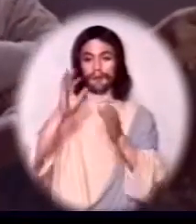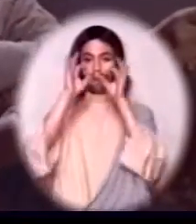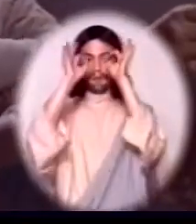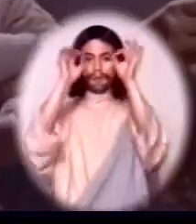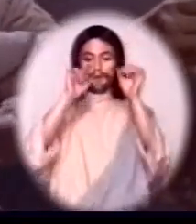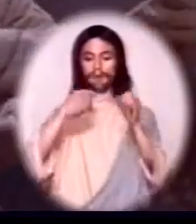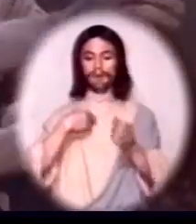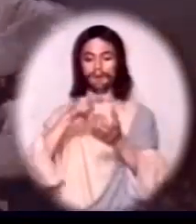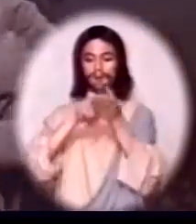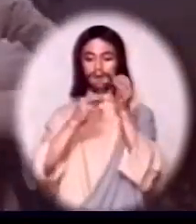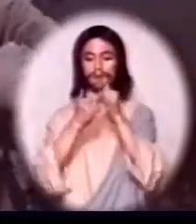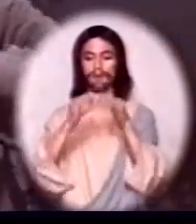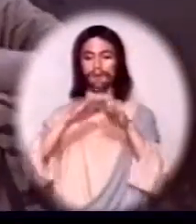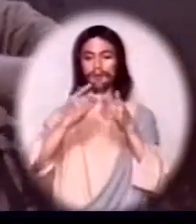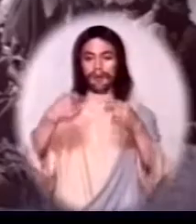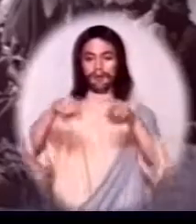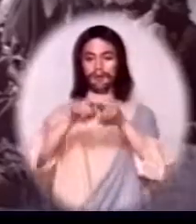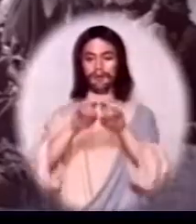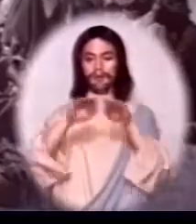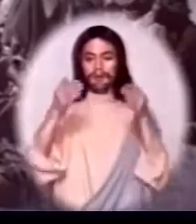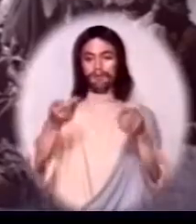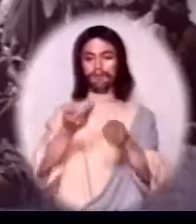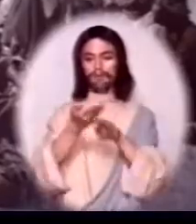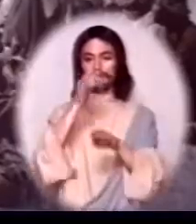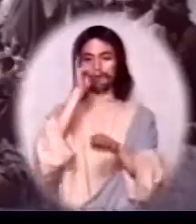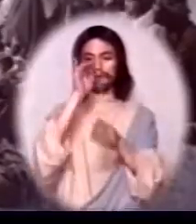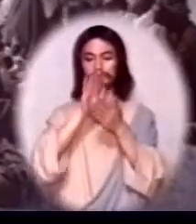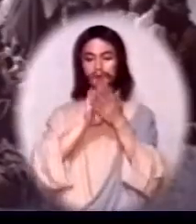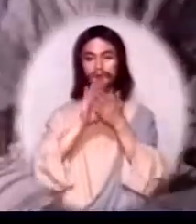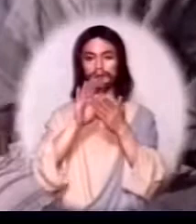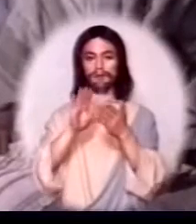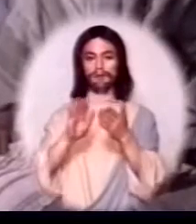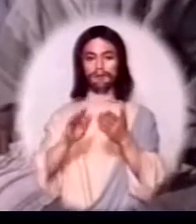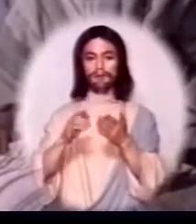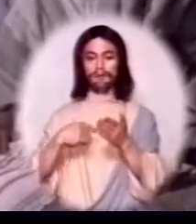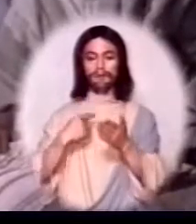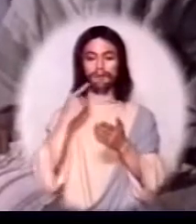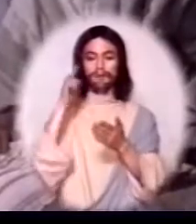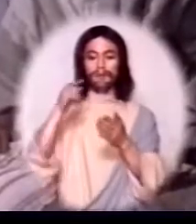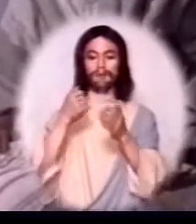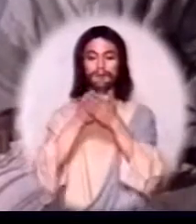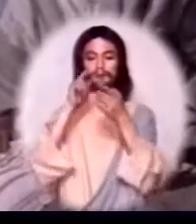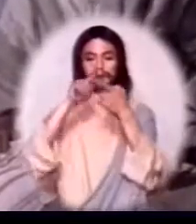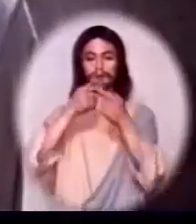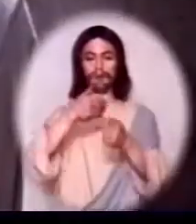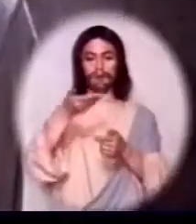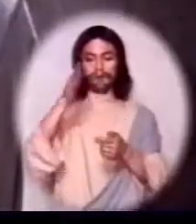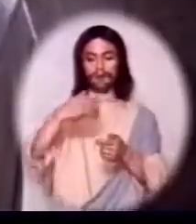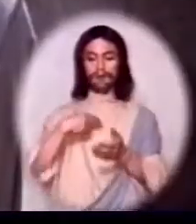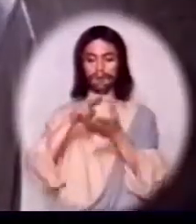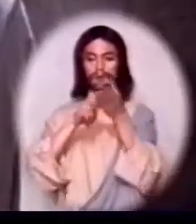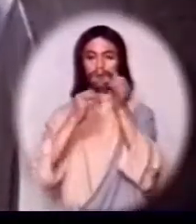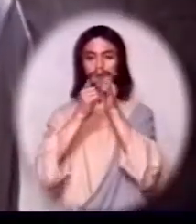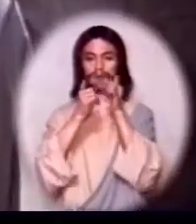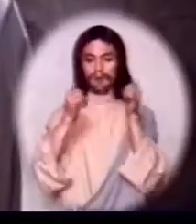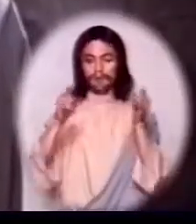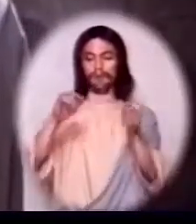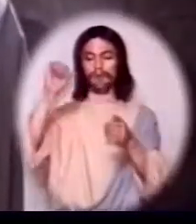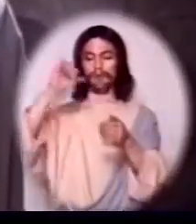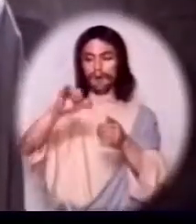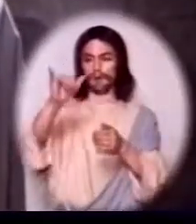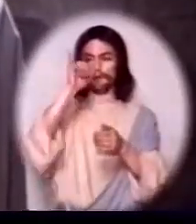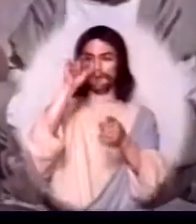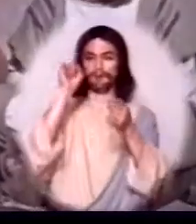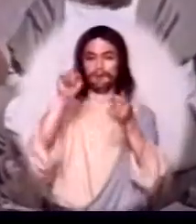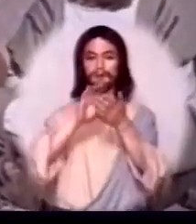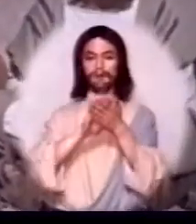그러나 보라, 나를 파는 자의 손이 나와 함께 상 위에 있도다. 인자는 이미 작정된 대로 가거니와 나를 파는 그 사람에게는